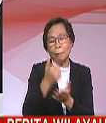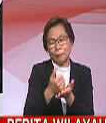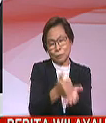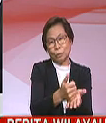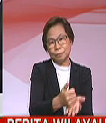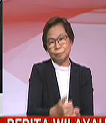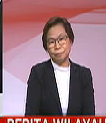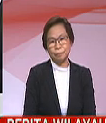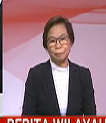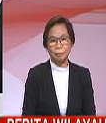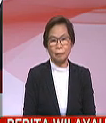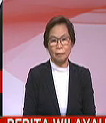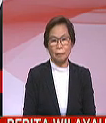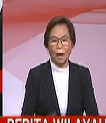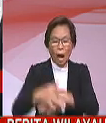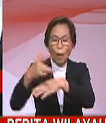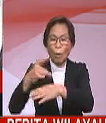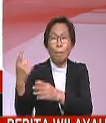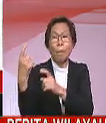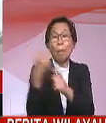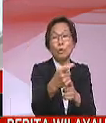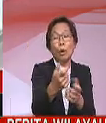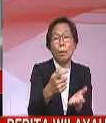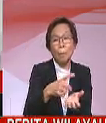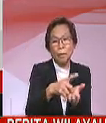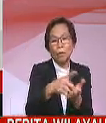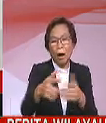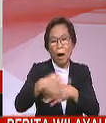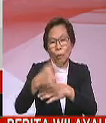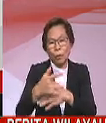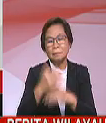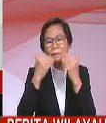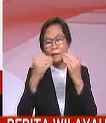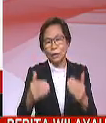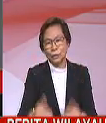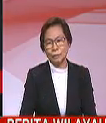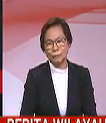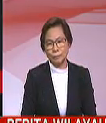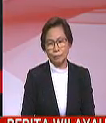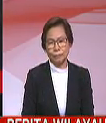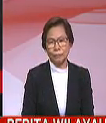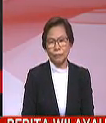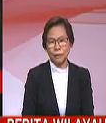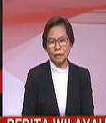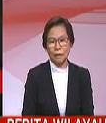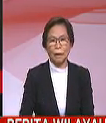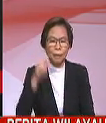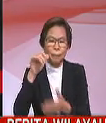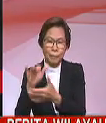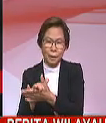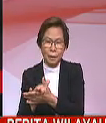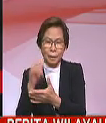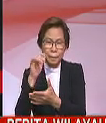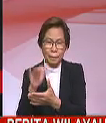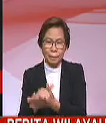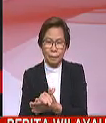bantuan awal lah, 2-3 bulan ni. Bini kami cuma LPN lah. Untuk pergi membuat bini kami lah. Bini